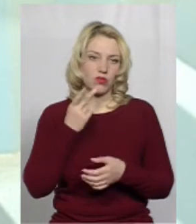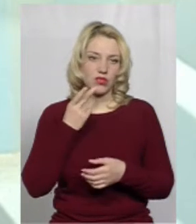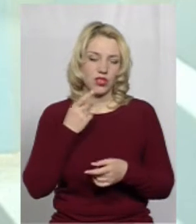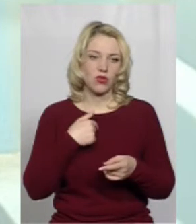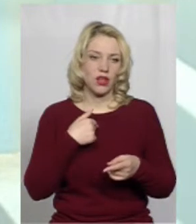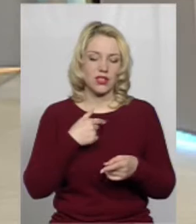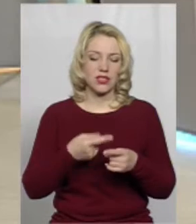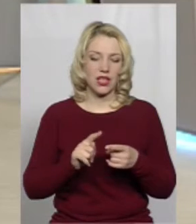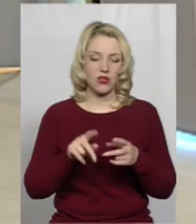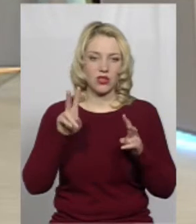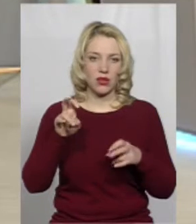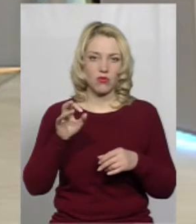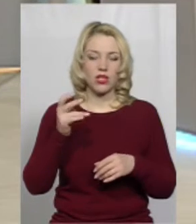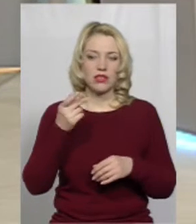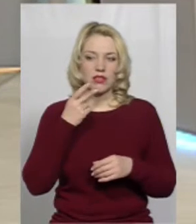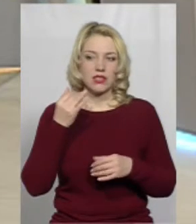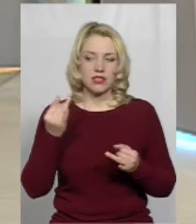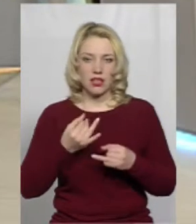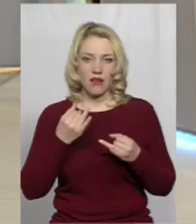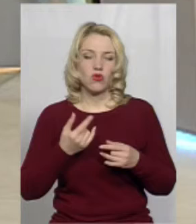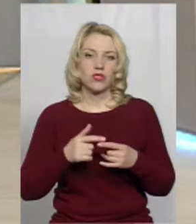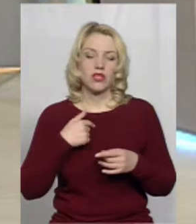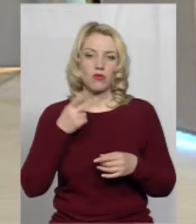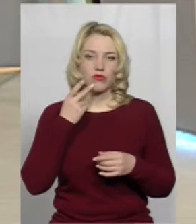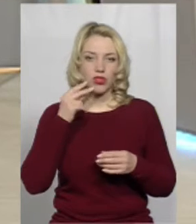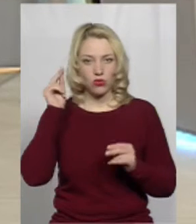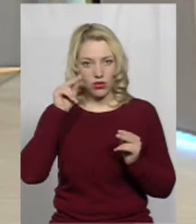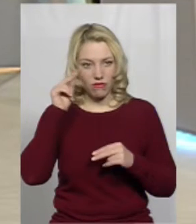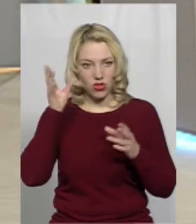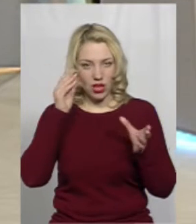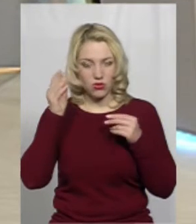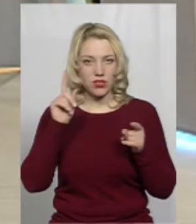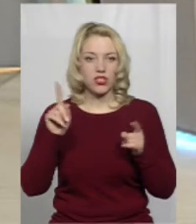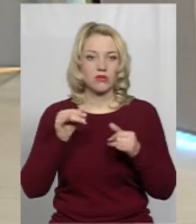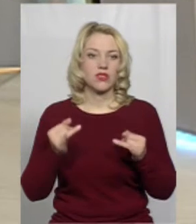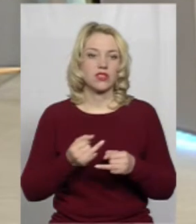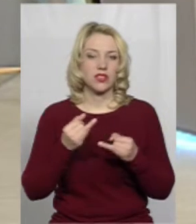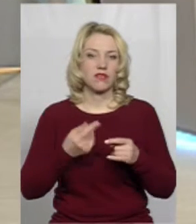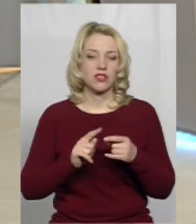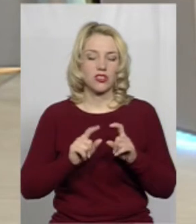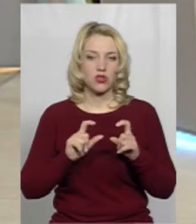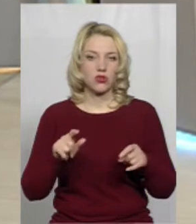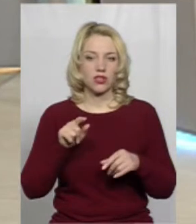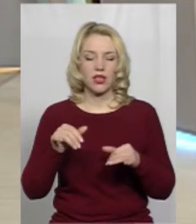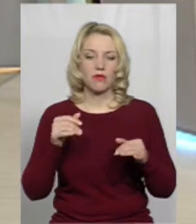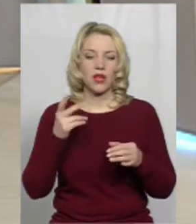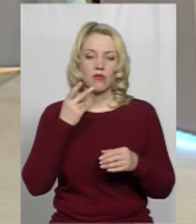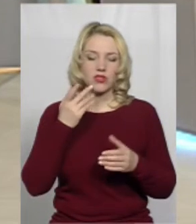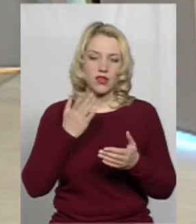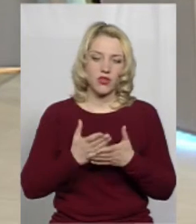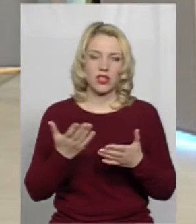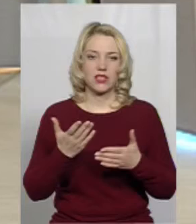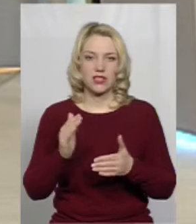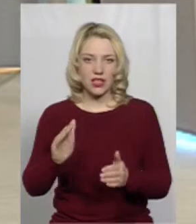наприклад, цією темою цікавлюся, і я постійно навчаюся. Тобто, і чим хороша ця школа, там постійно якісь інтерактивні